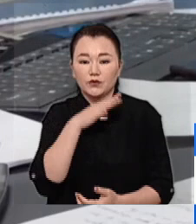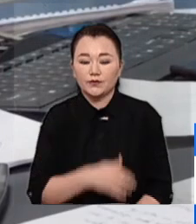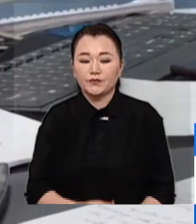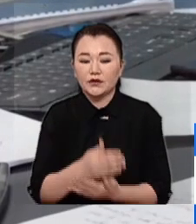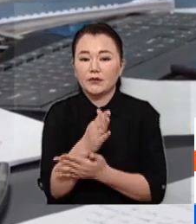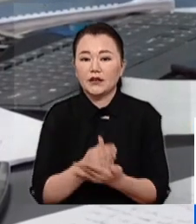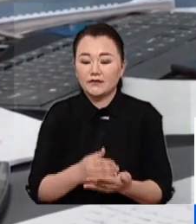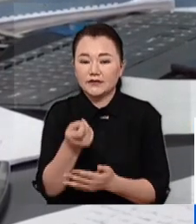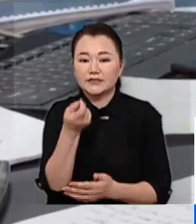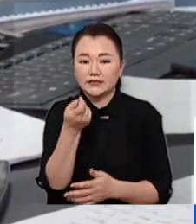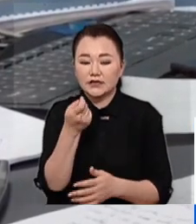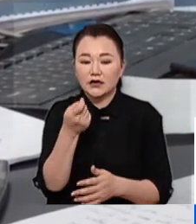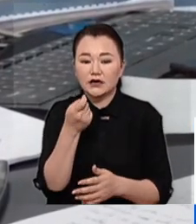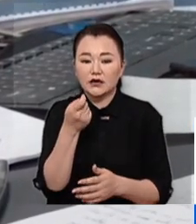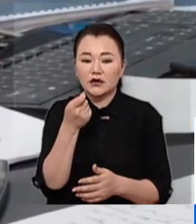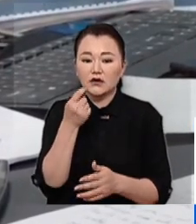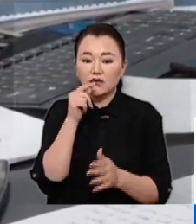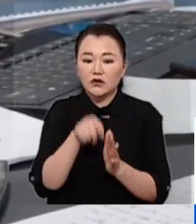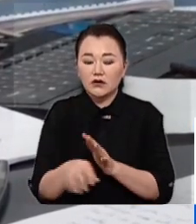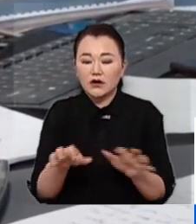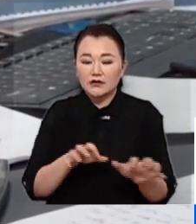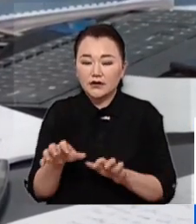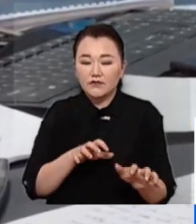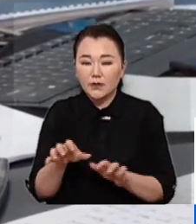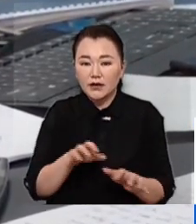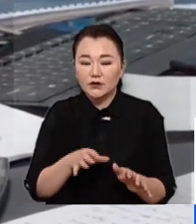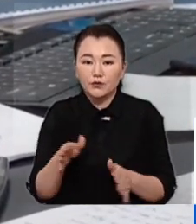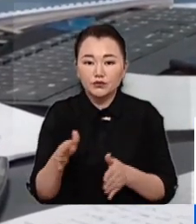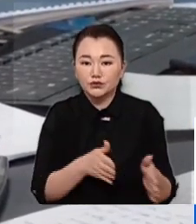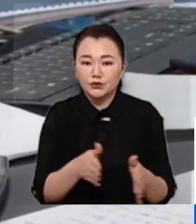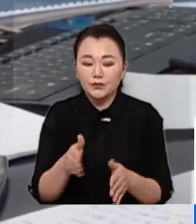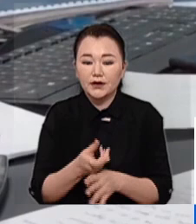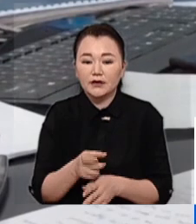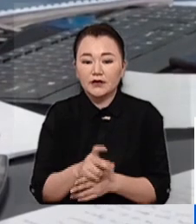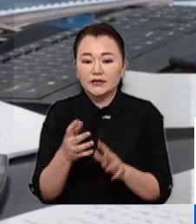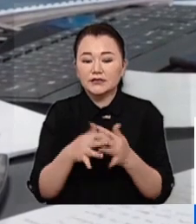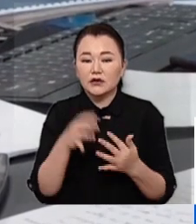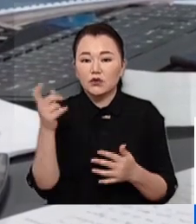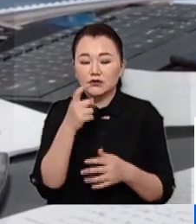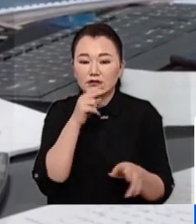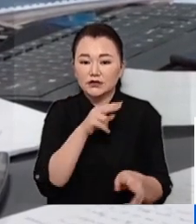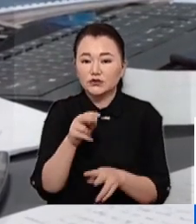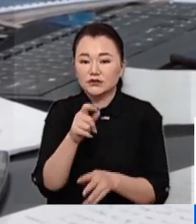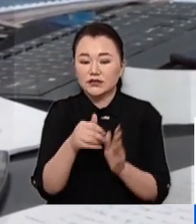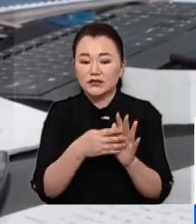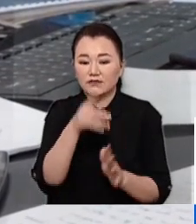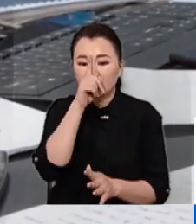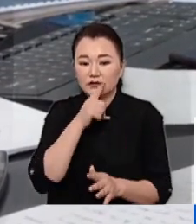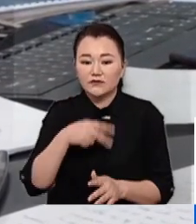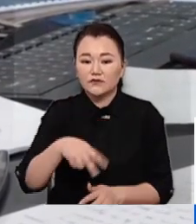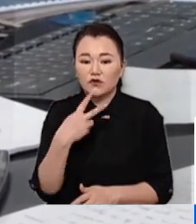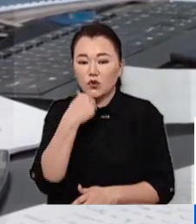Половина зерна заходит у нас контрабандным путем. Так, по данным Россельхознадзора, за 9 месяцев 2022